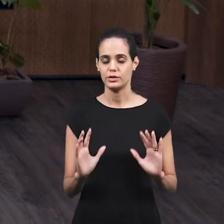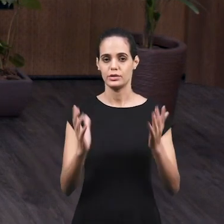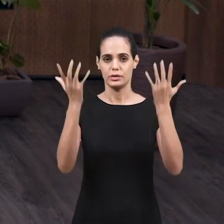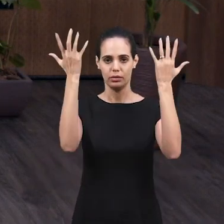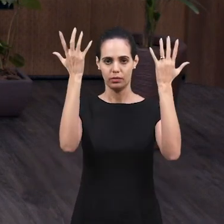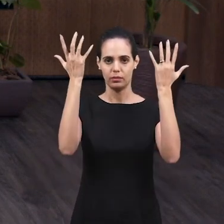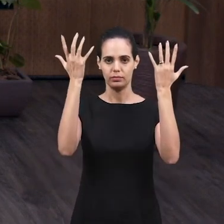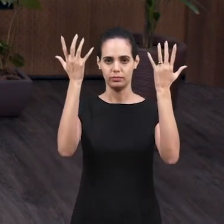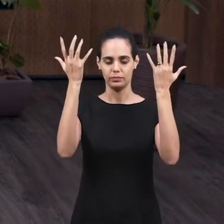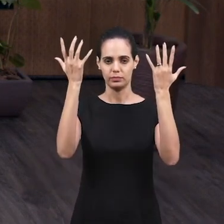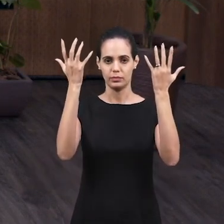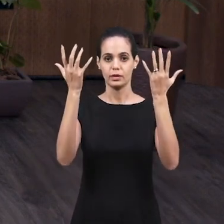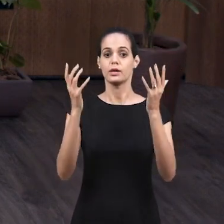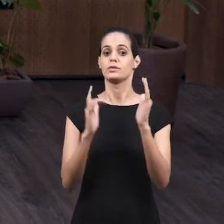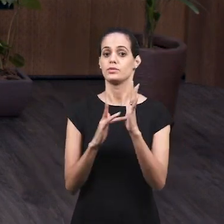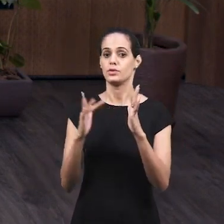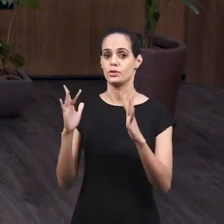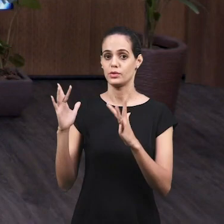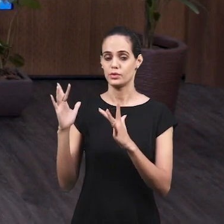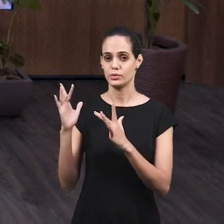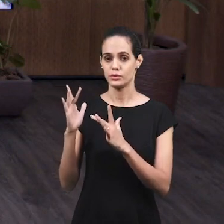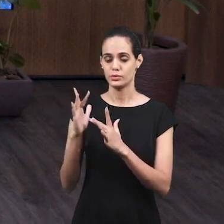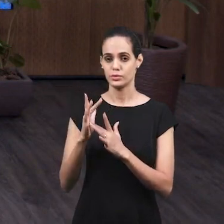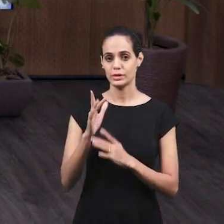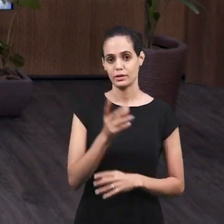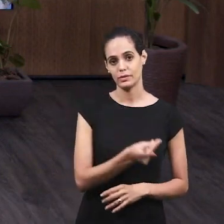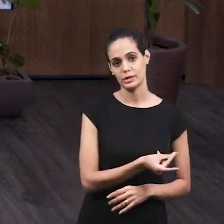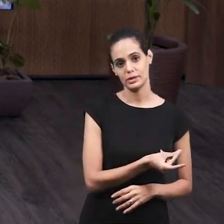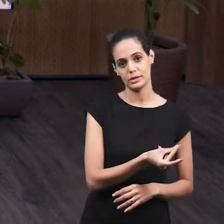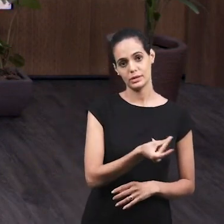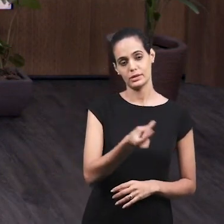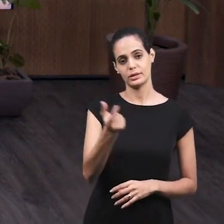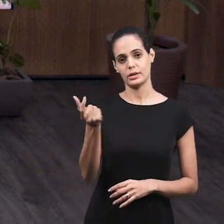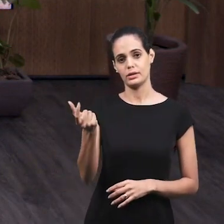de Jéricho, quand le Seigneur Jésus,